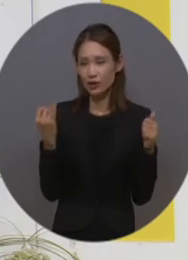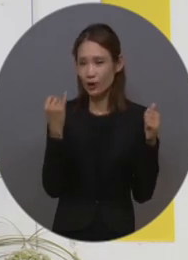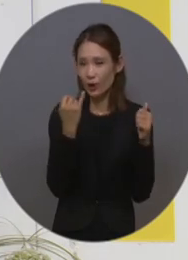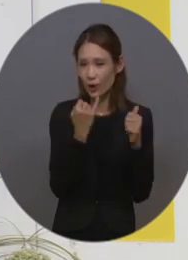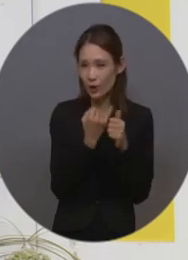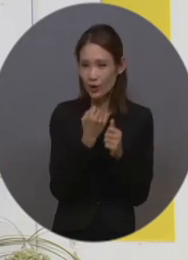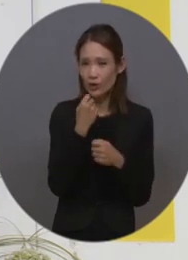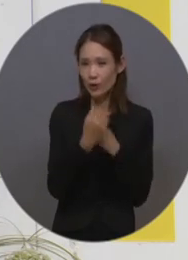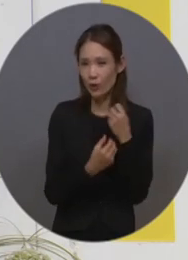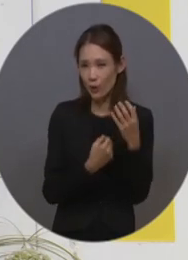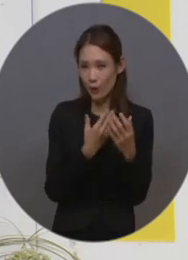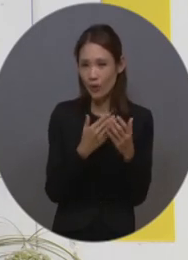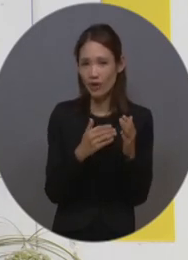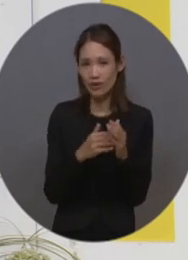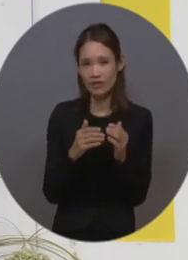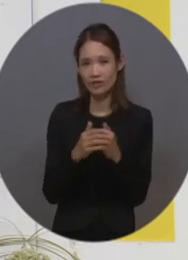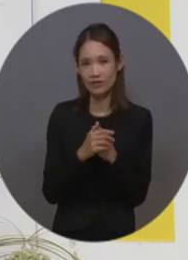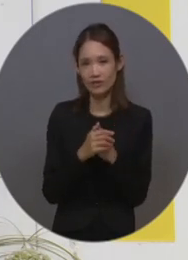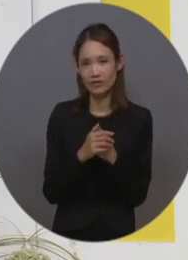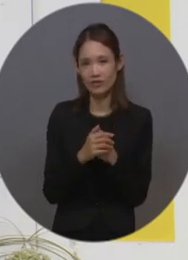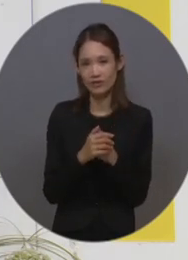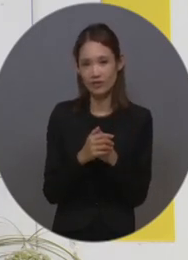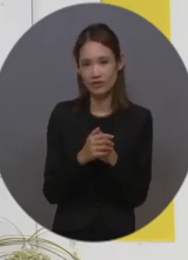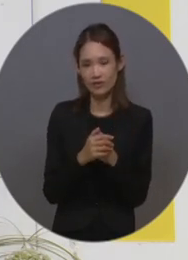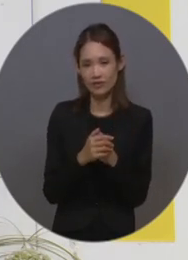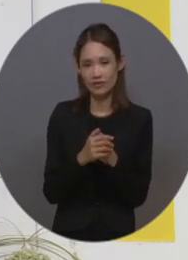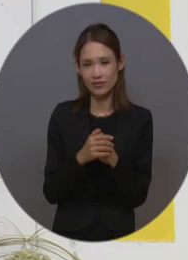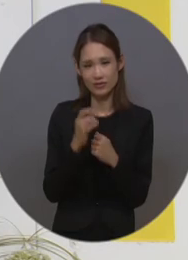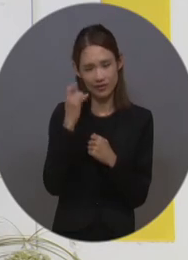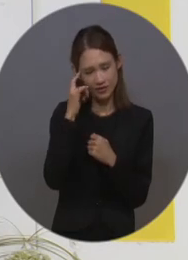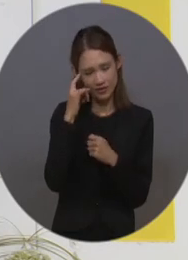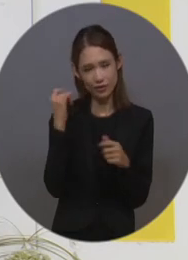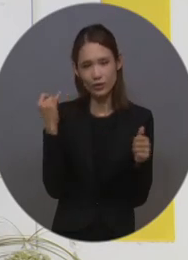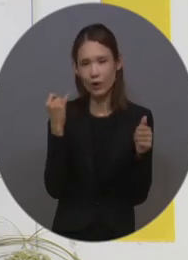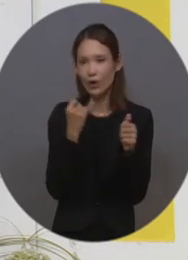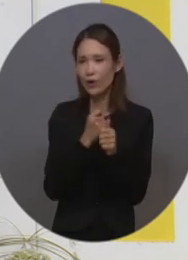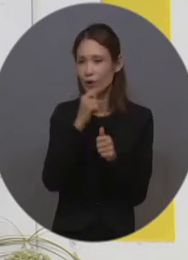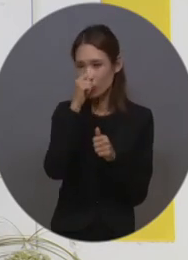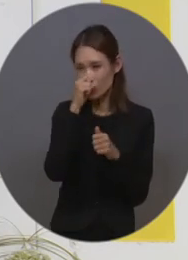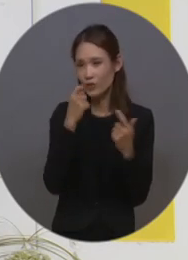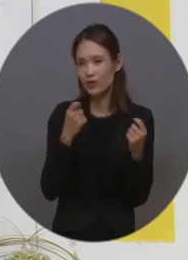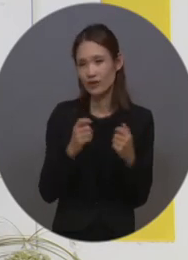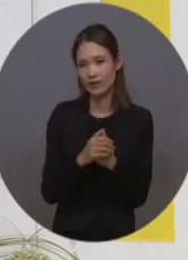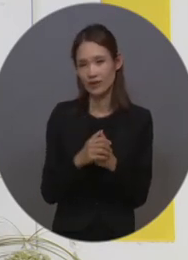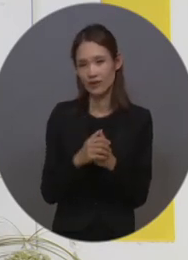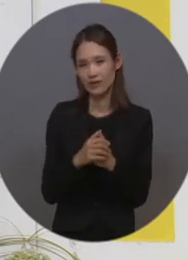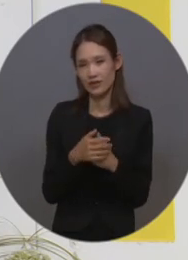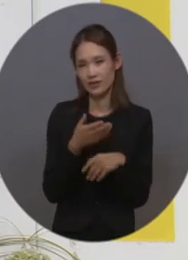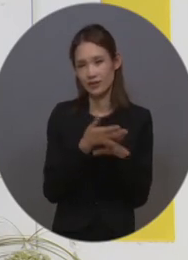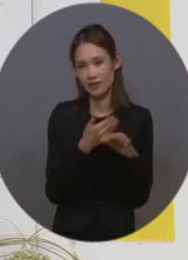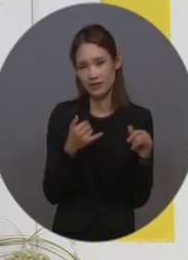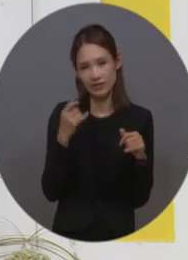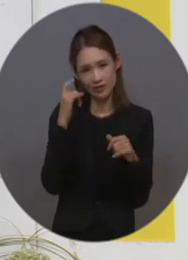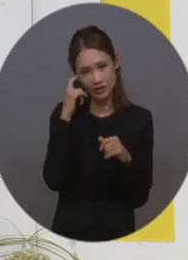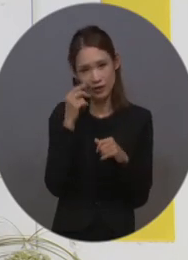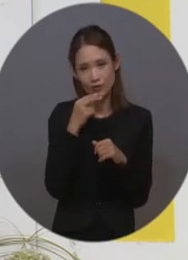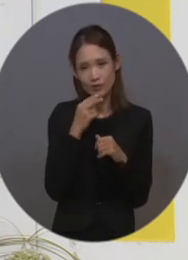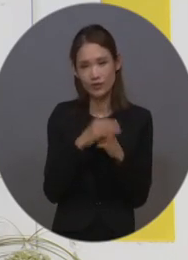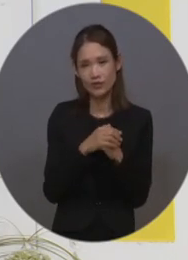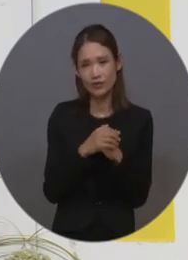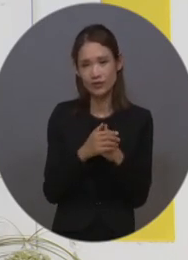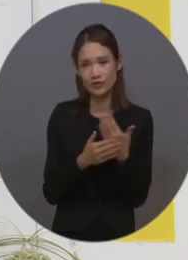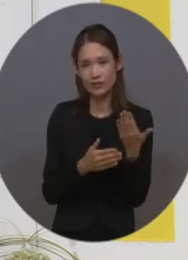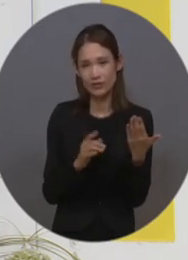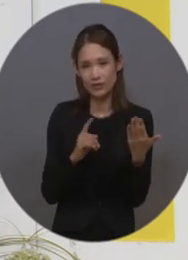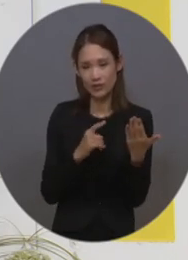네. 우리가 아무리 생각해봐도 네. 결혼하는 게 좋을 것 같다. 네. 네. 다른 사람은 생각할 수가 없으니 네.